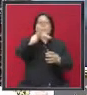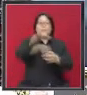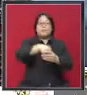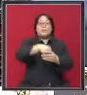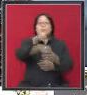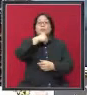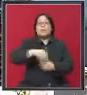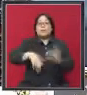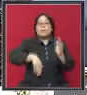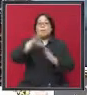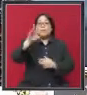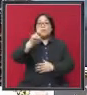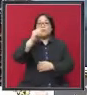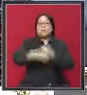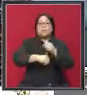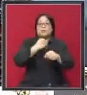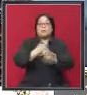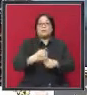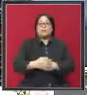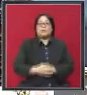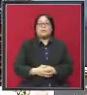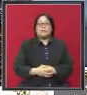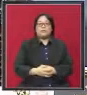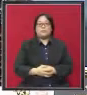termasuk yang berumur lebih daripada 20 tahun.